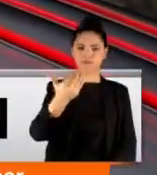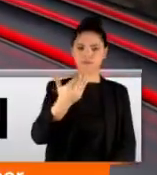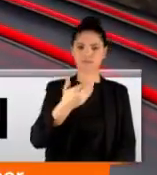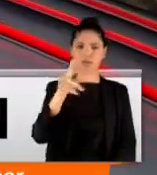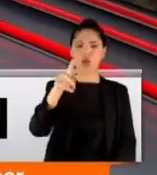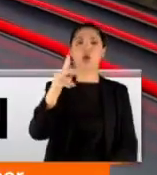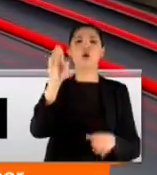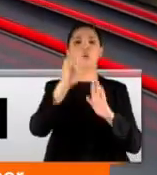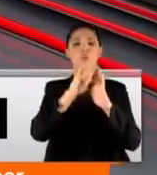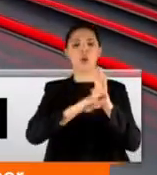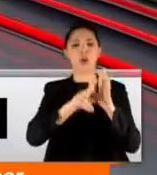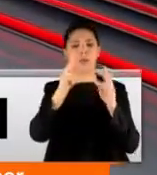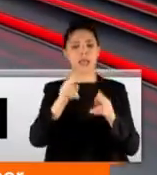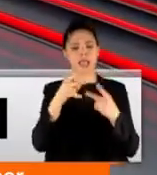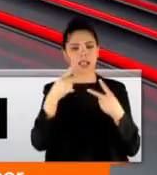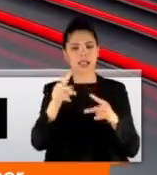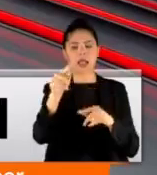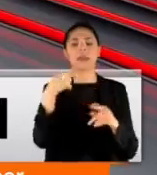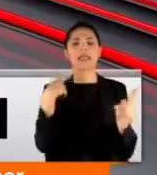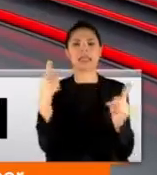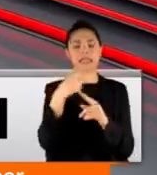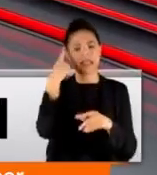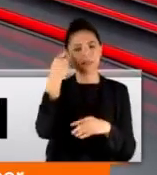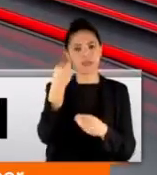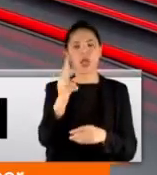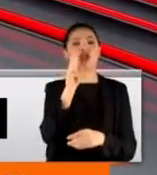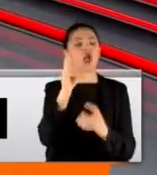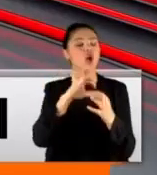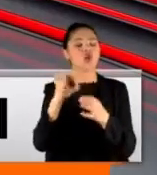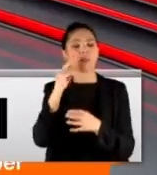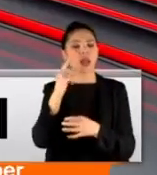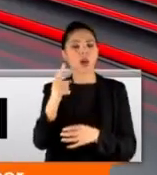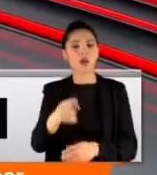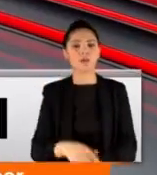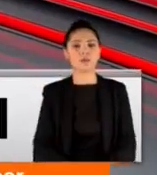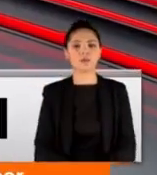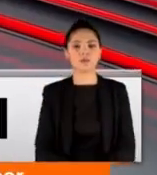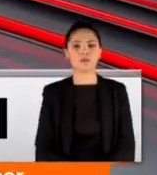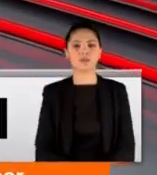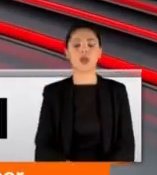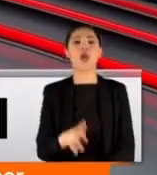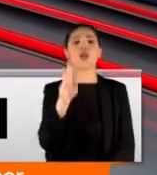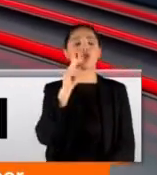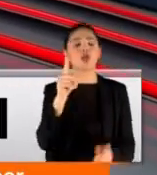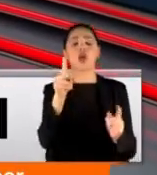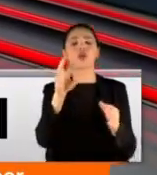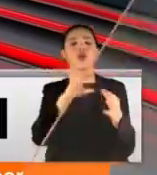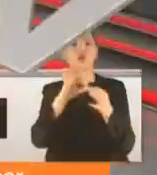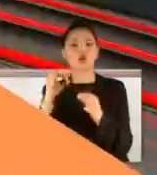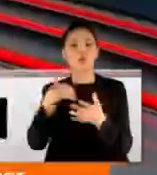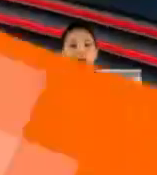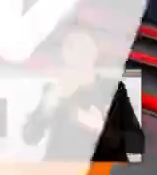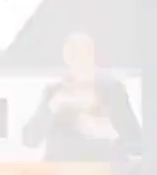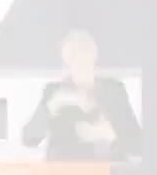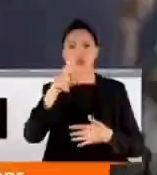yayını bitirelim. Devam edebilirim çok Öyle kısa mi? Daha. Tamam, peki. Hemen son sözlerini alayım o zaman. Devam edebilirim çok kısa daha. Şu an çok